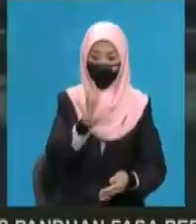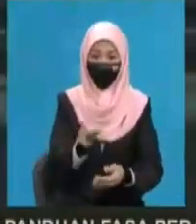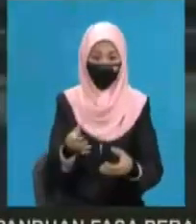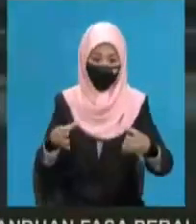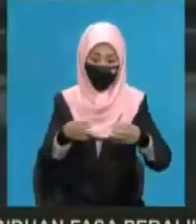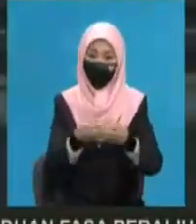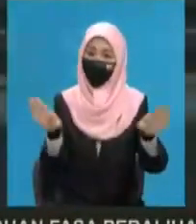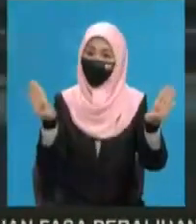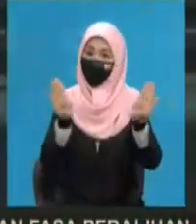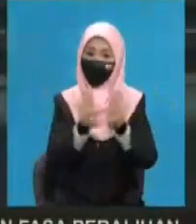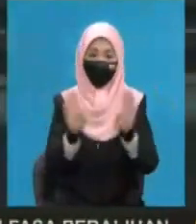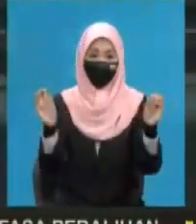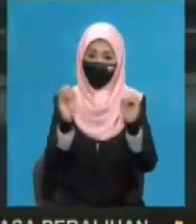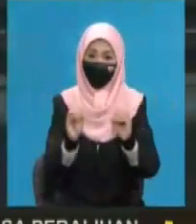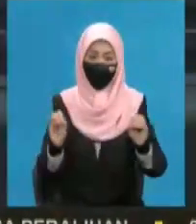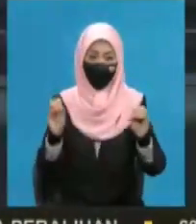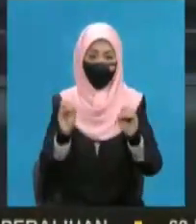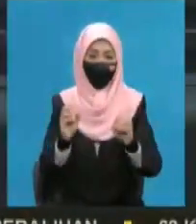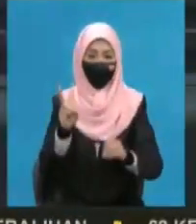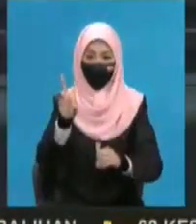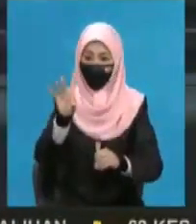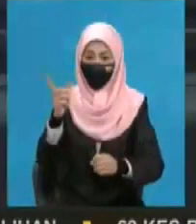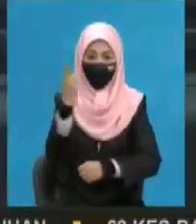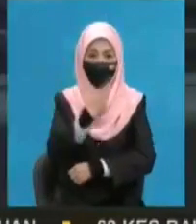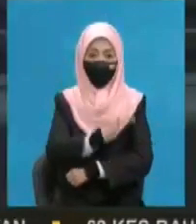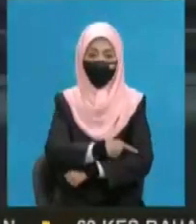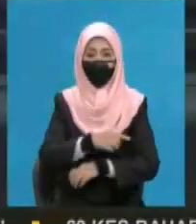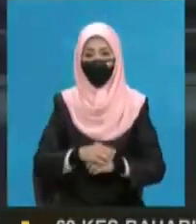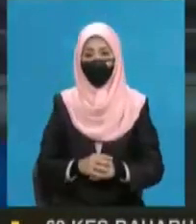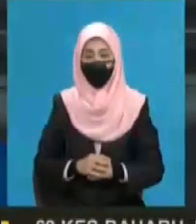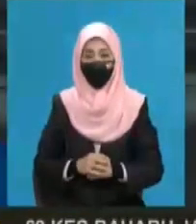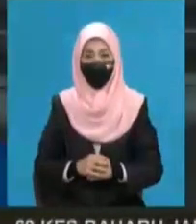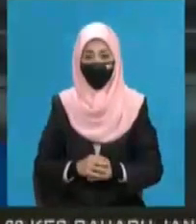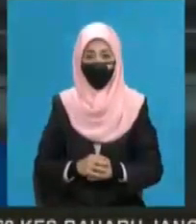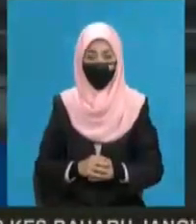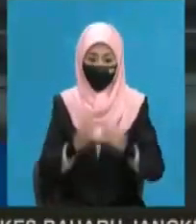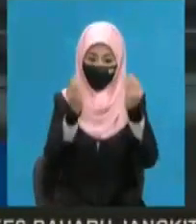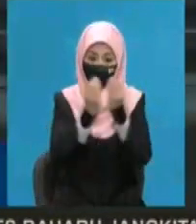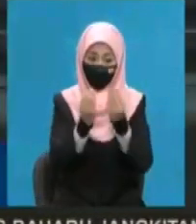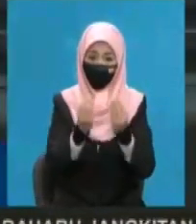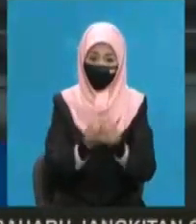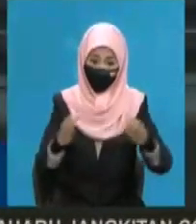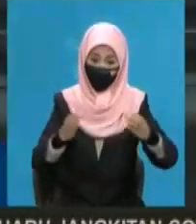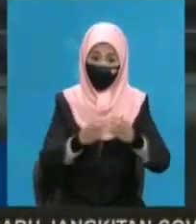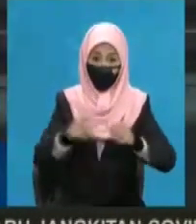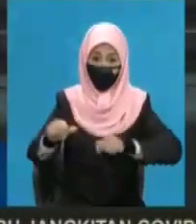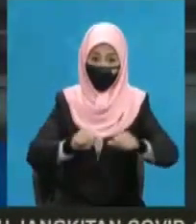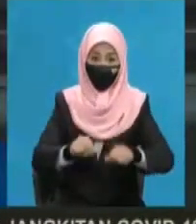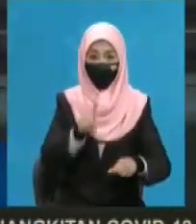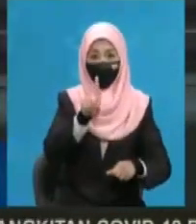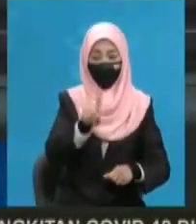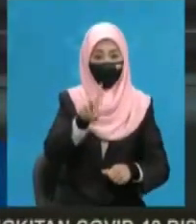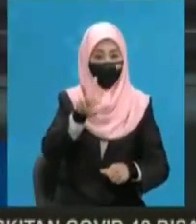ditutup setelah tidak es dikesan dalam teste berkenan selama 28 hari oleh yang demikian jumlah kelas yang aktif adalah